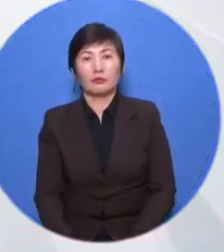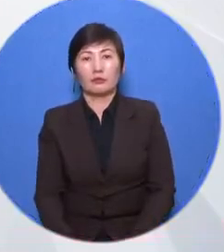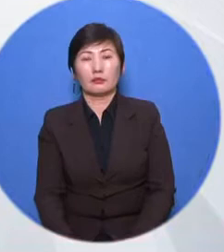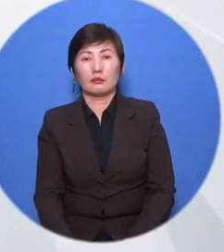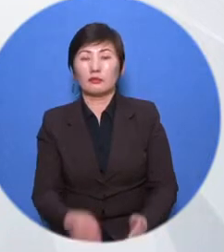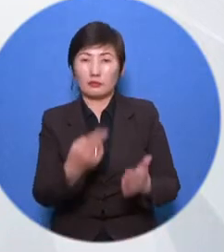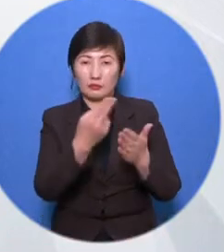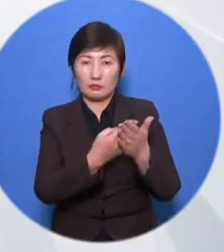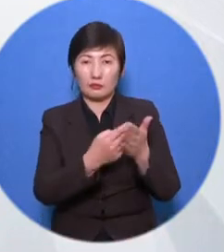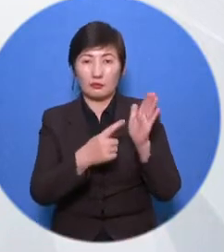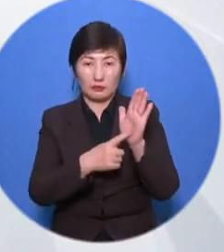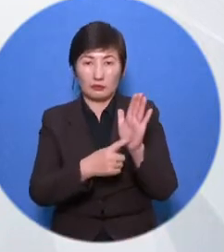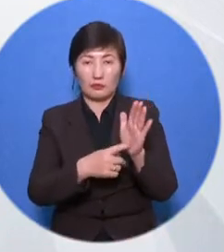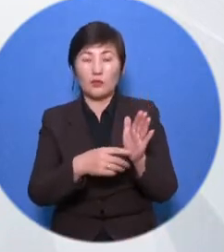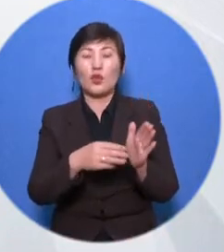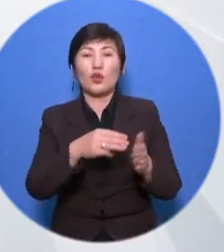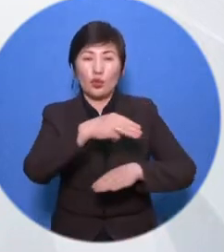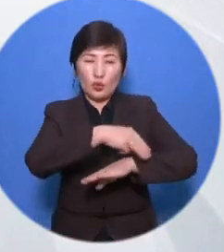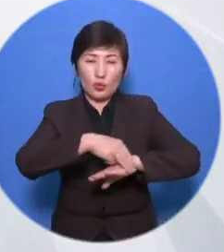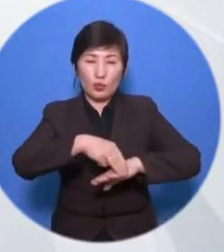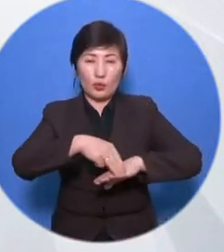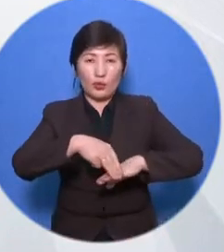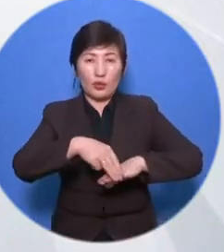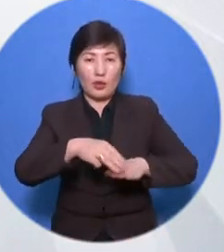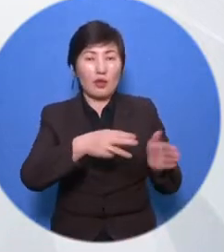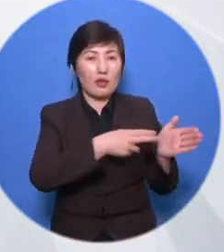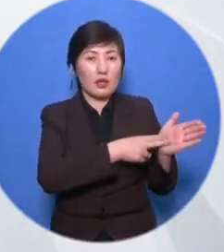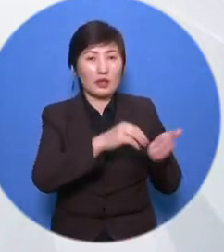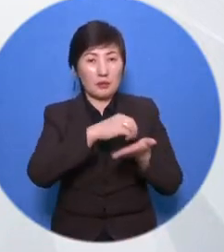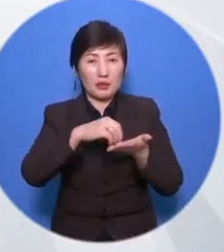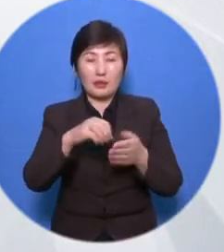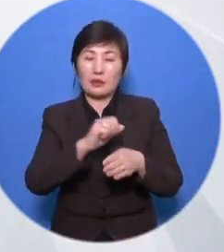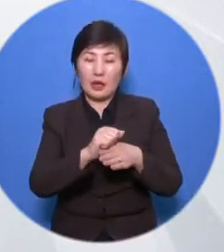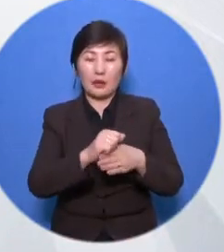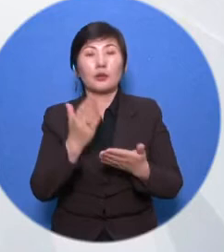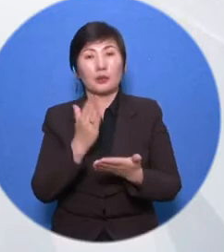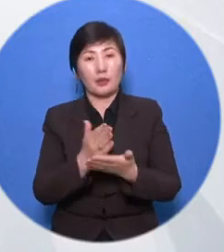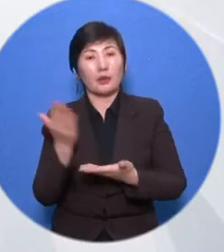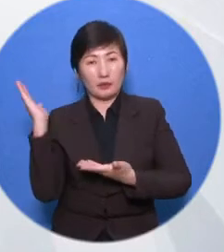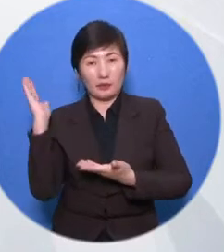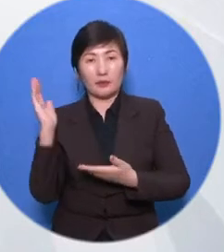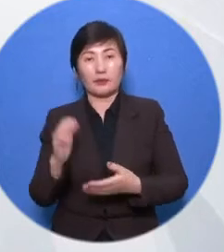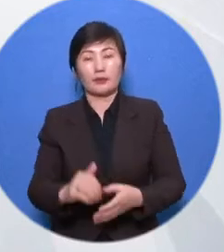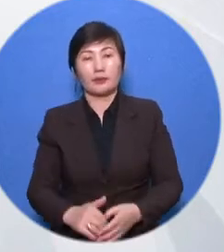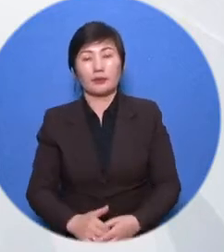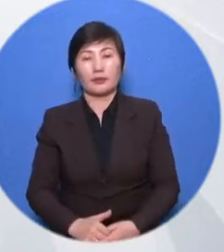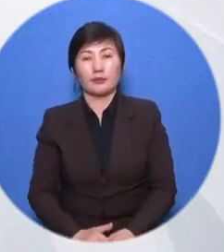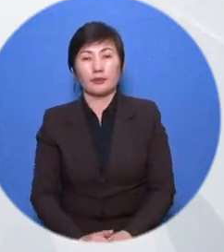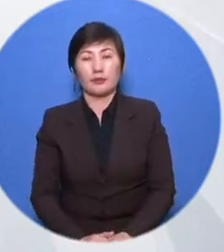Зурагт дүрслэгдсэн шулууны дэгштгэлийг бичээрэй гэсэн даалгавар байна. За тэгэхээр бүгдээрээ